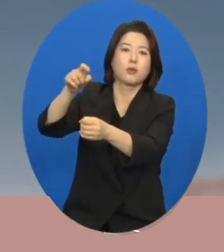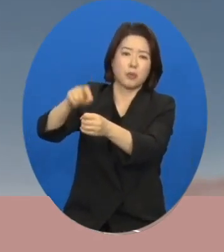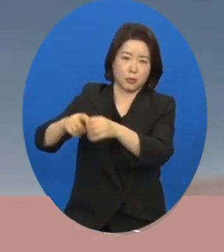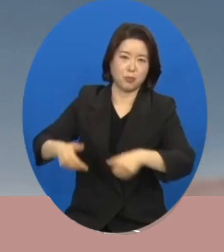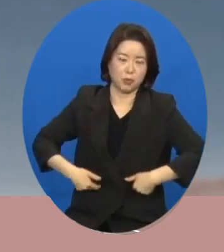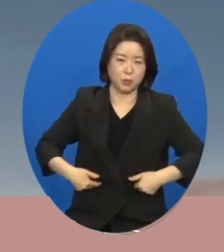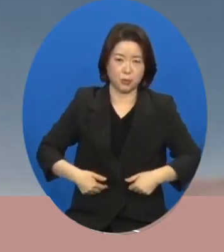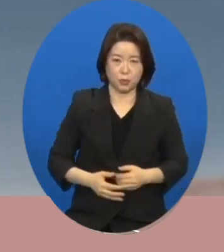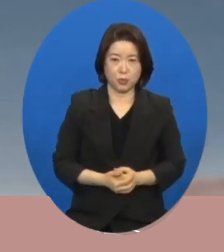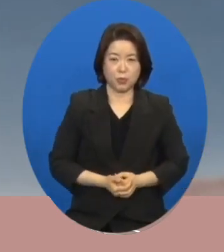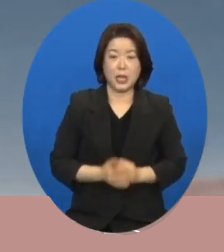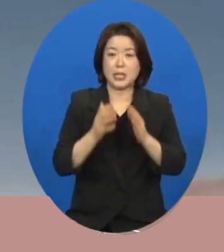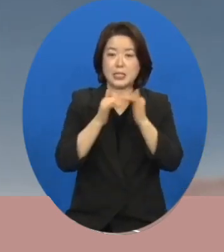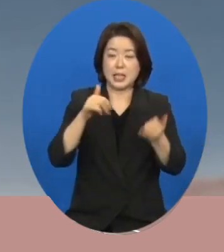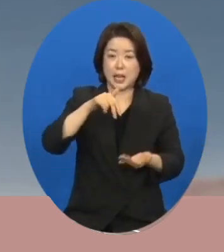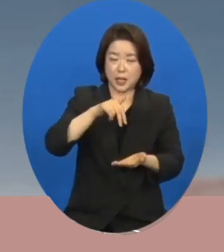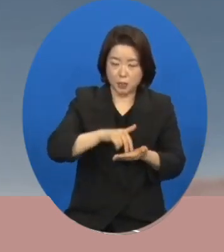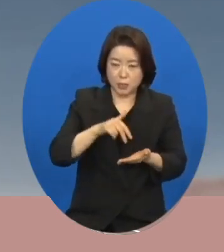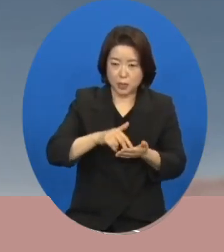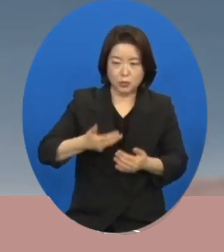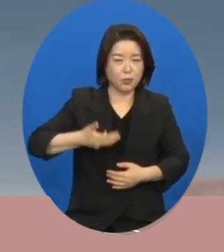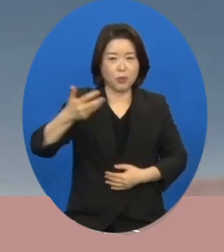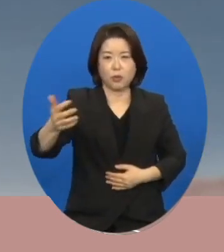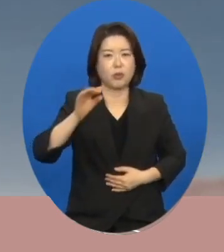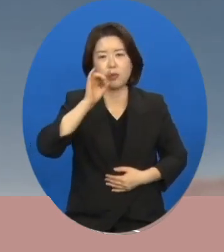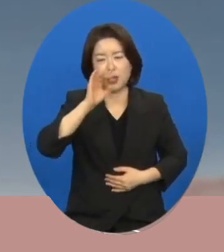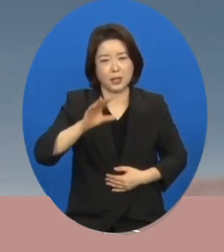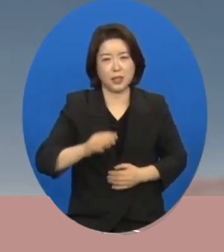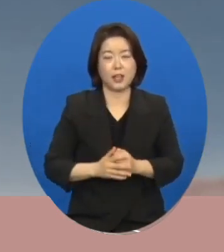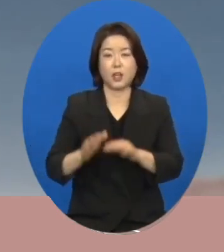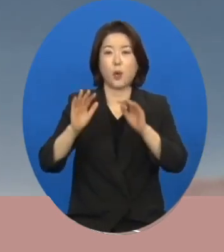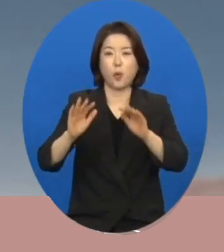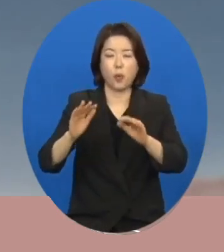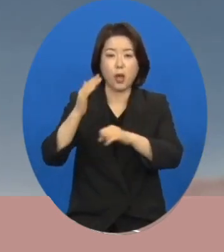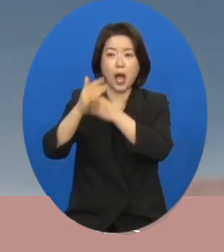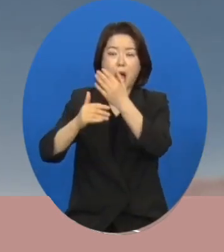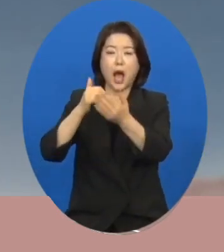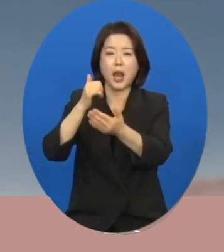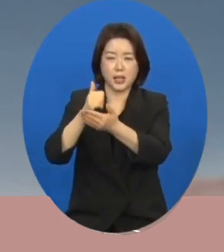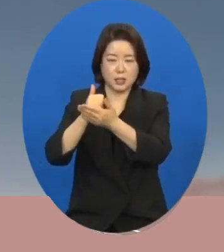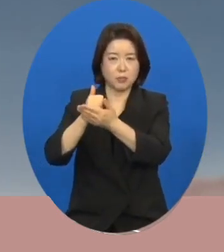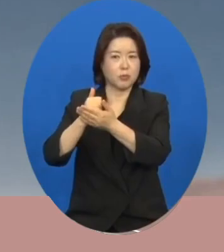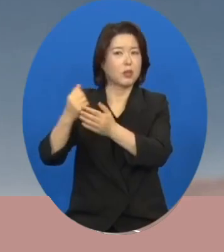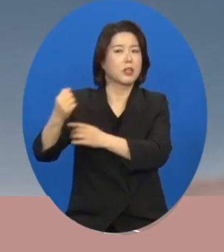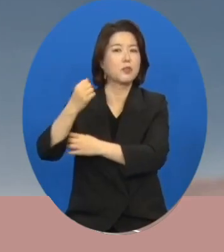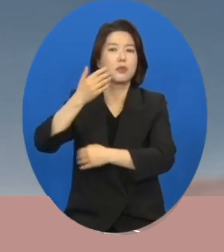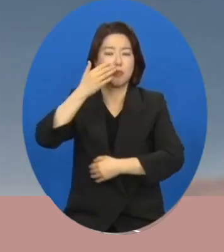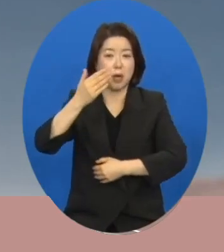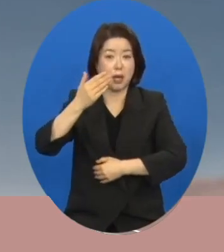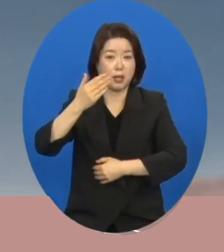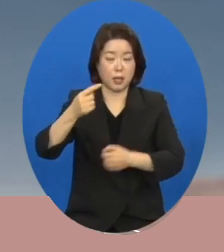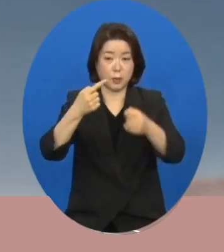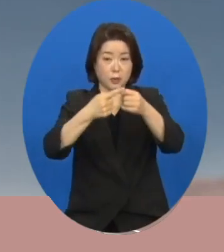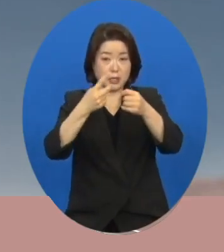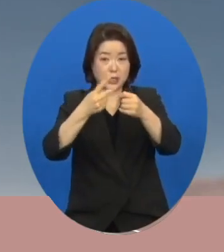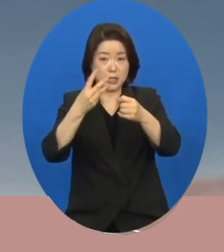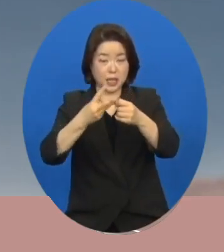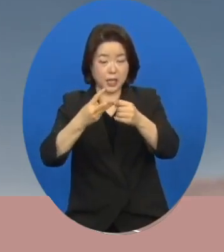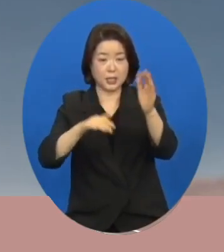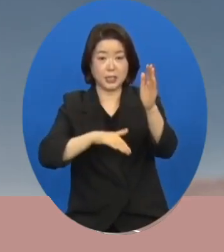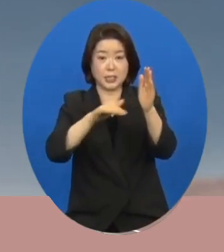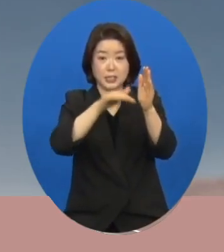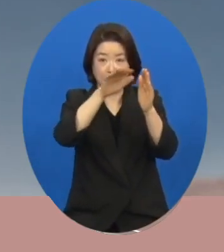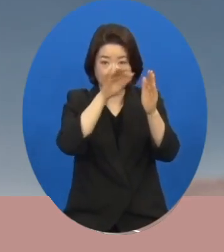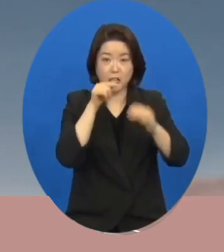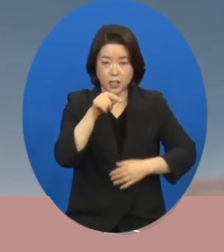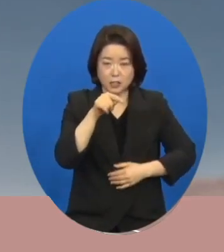힘으로 건너갈 수 없어요 그러나 하나님께서 오늘 말씀을 통해서 세 가지 단계를 말씀하셨습니다 첫 번째는요 성결이에요